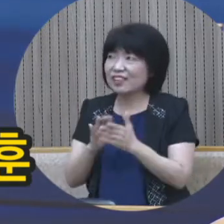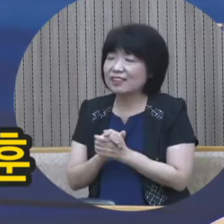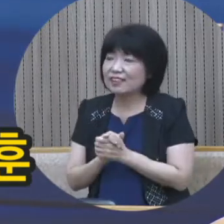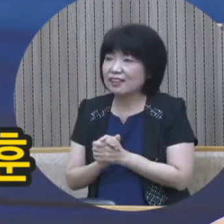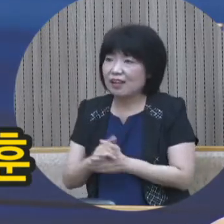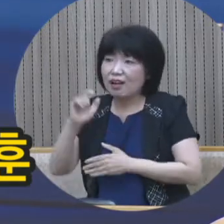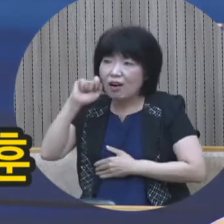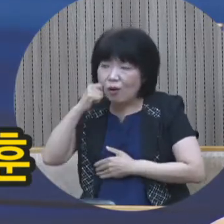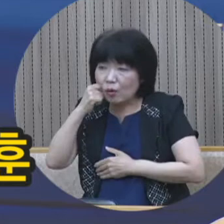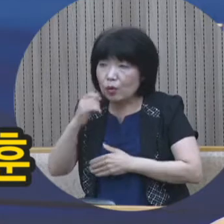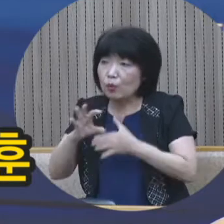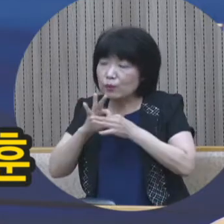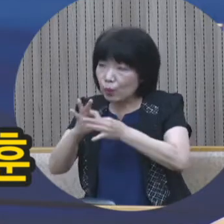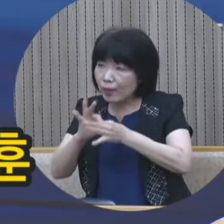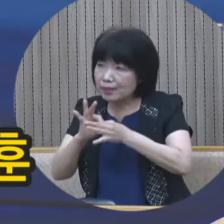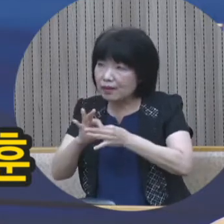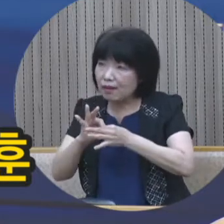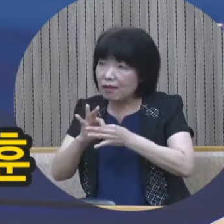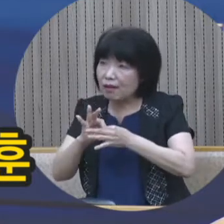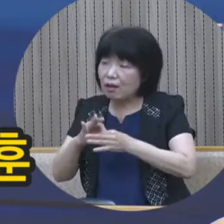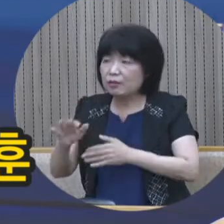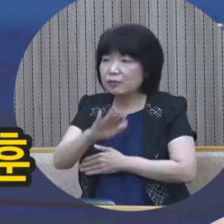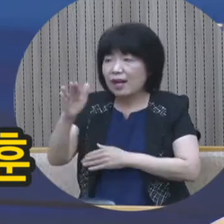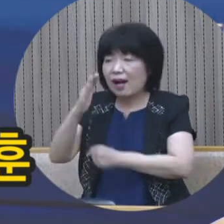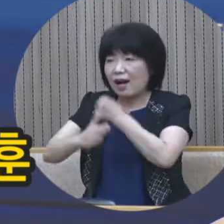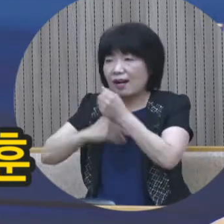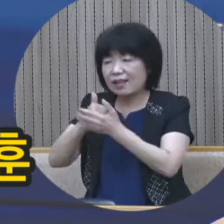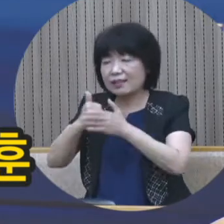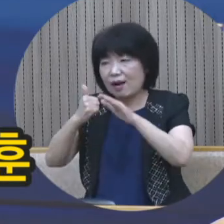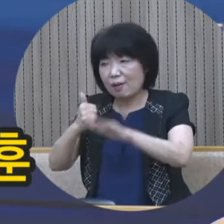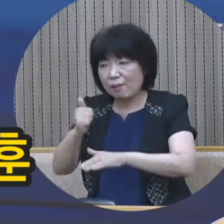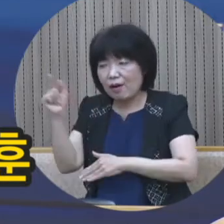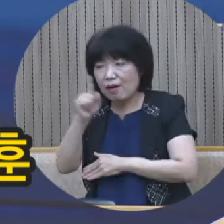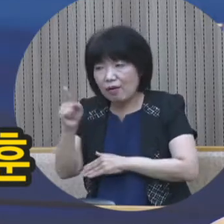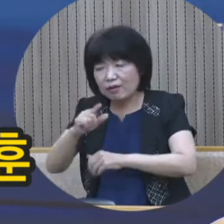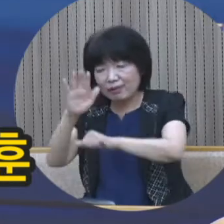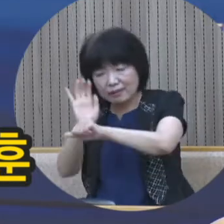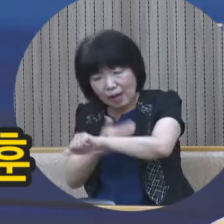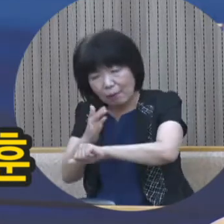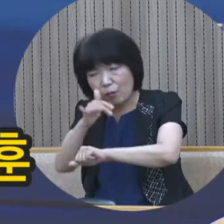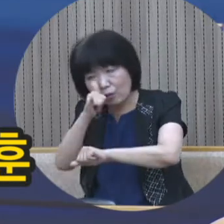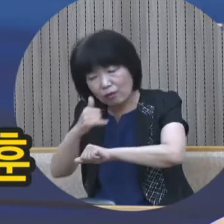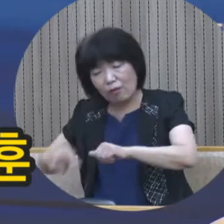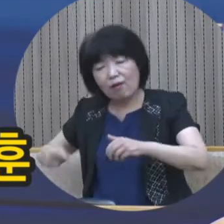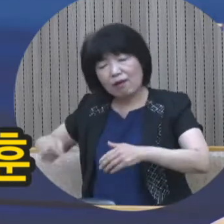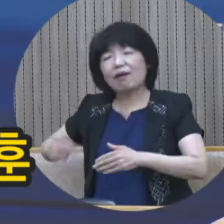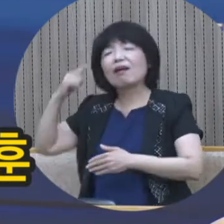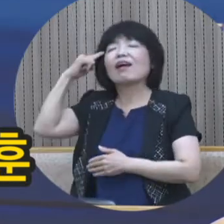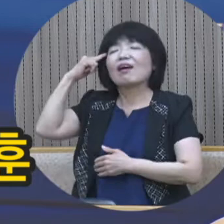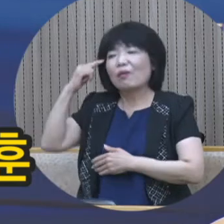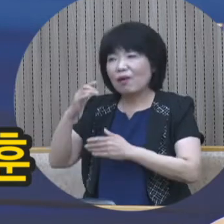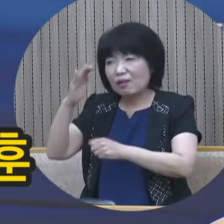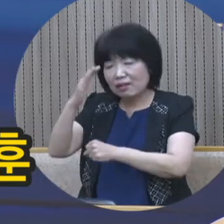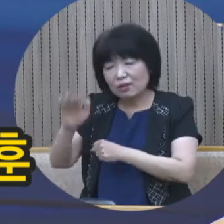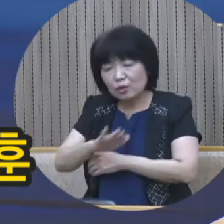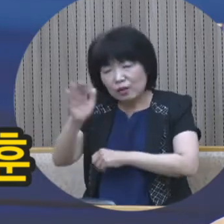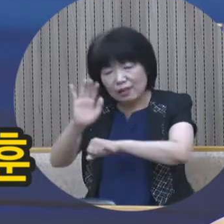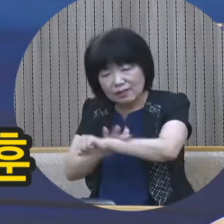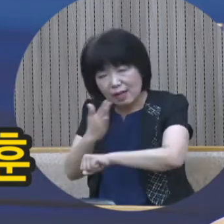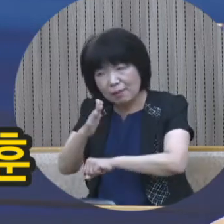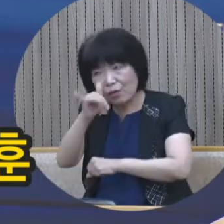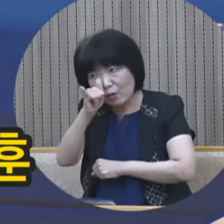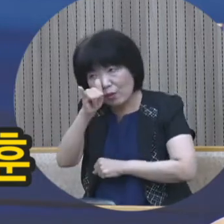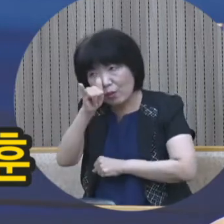이 어려움을 통해서 우리가 하나님 앞에 어떤 잘못을 했는지 깨닫고 우리가 잘못한